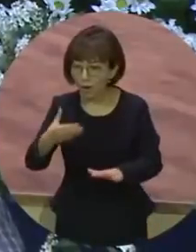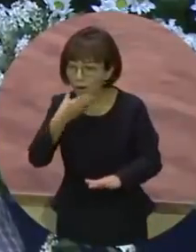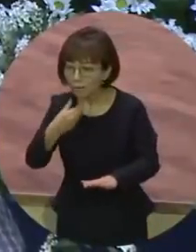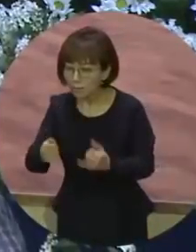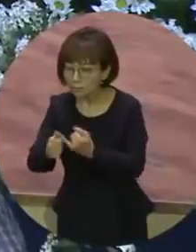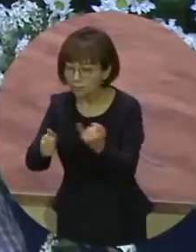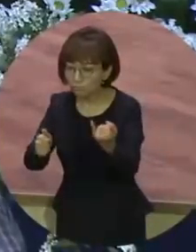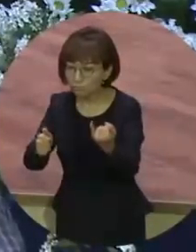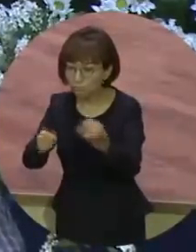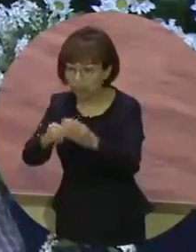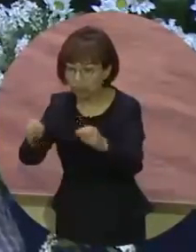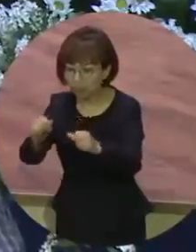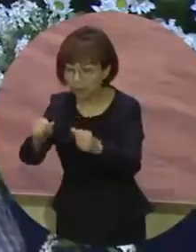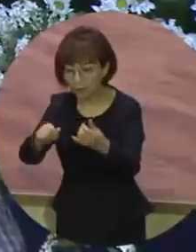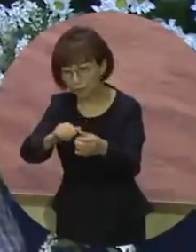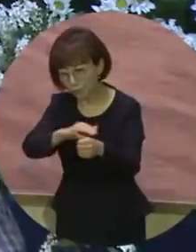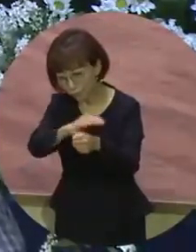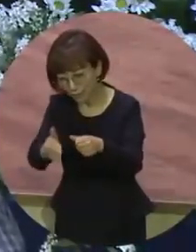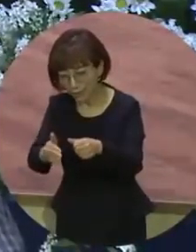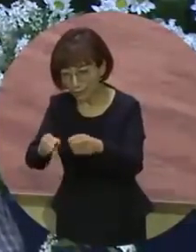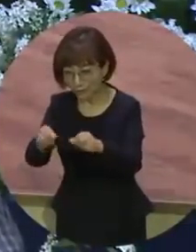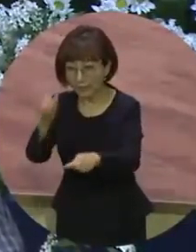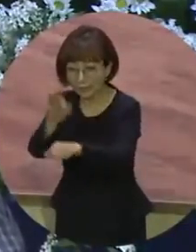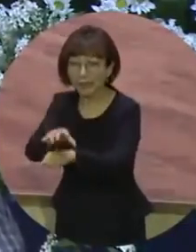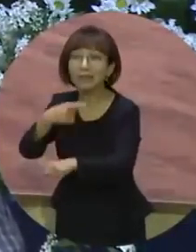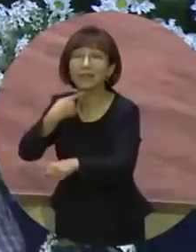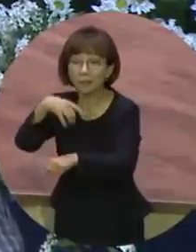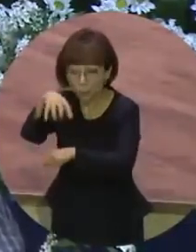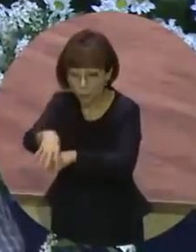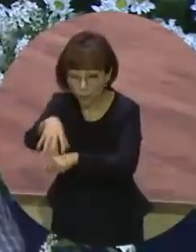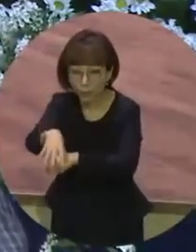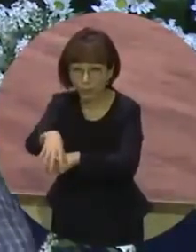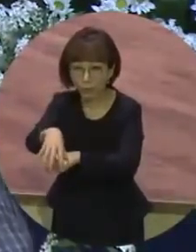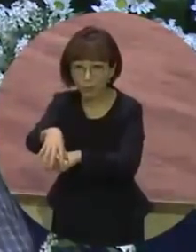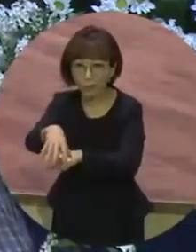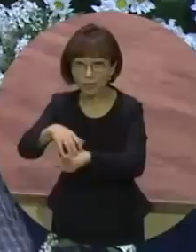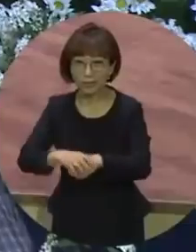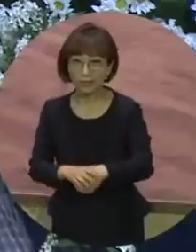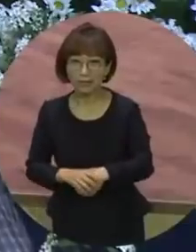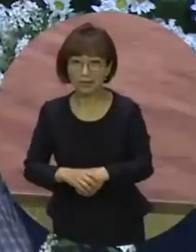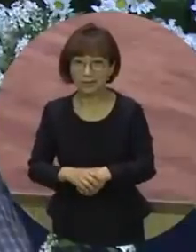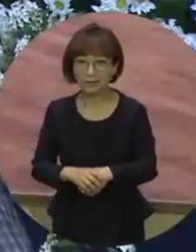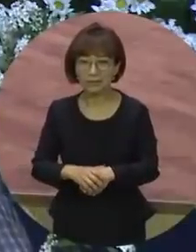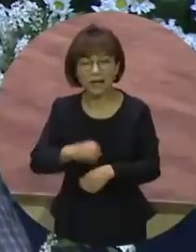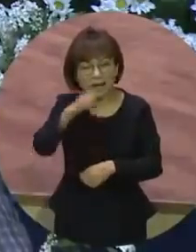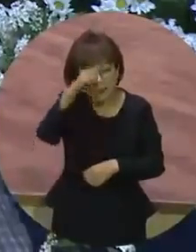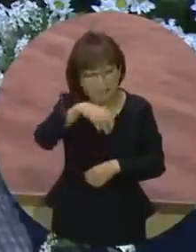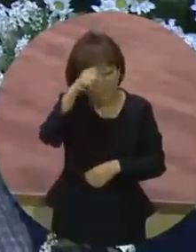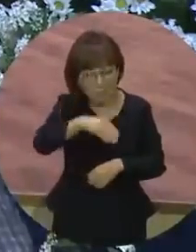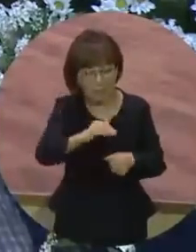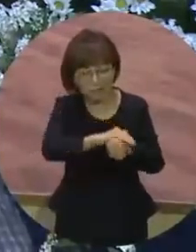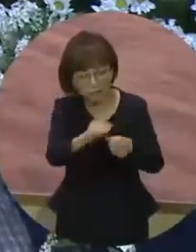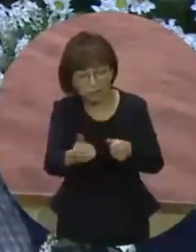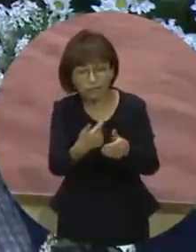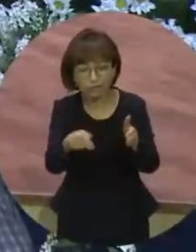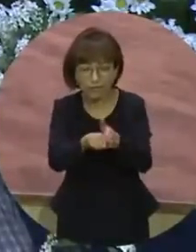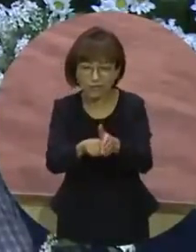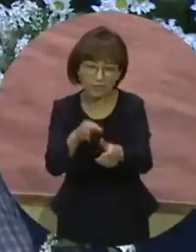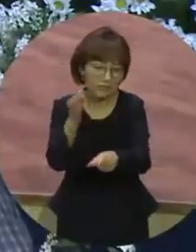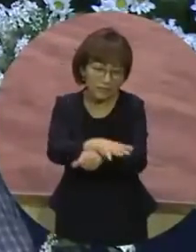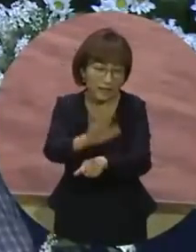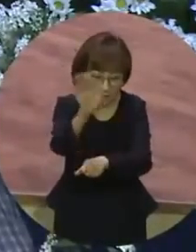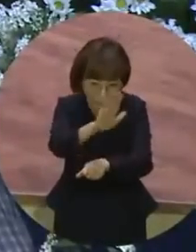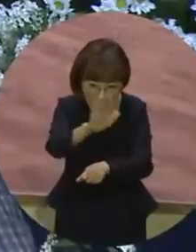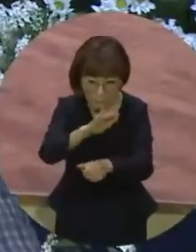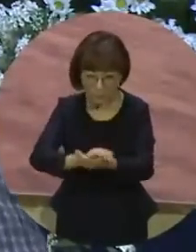착 그대로 성취가 돼요. 400세를 주고 땅 사기 그냥 우연히 세상적인 기준이 아니에요. 언약 성취가 되어진